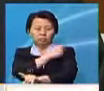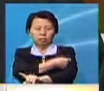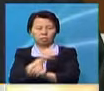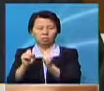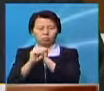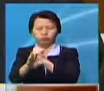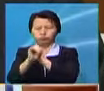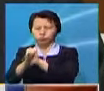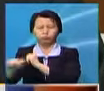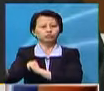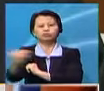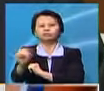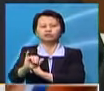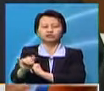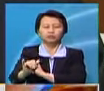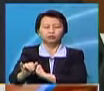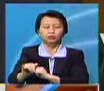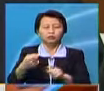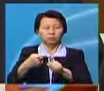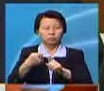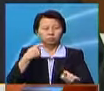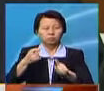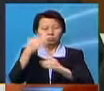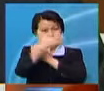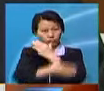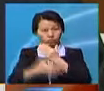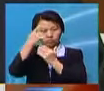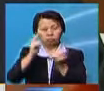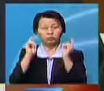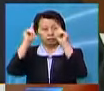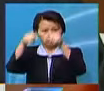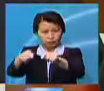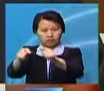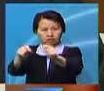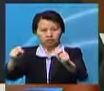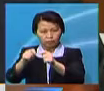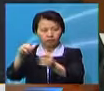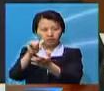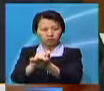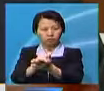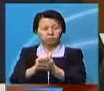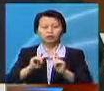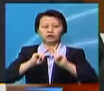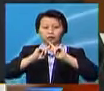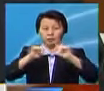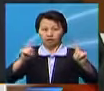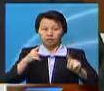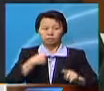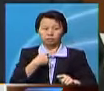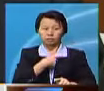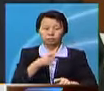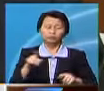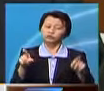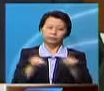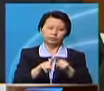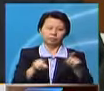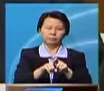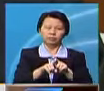mereka dari seluruh negara untuk ke tempat-tempat berkenaan. Tapi kita juga tidak